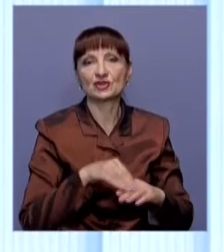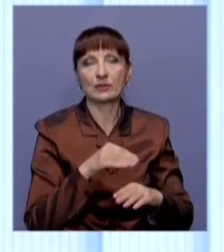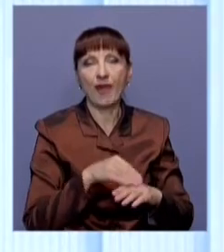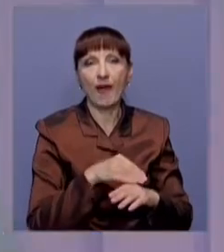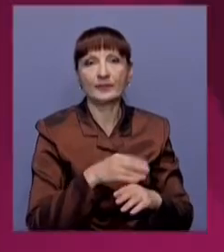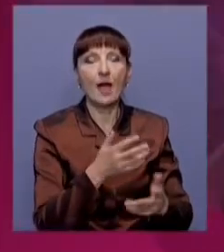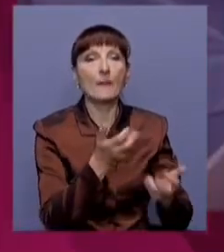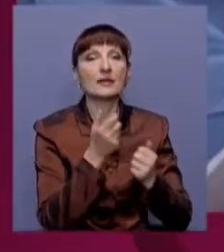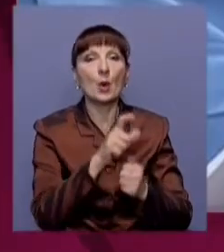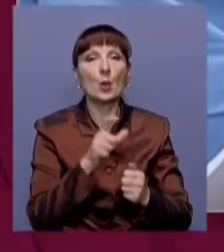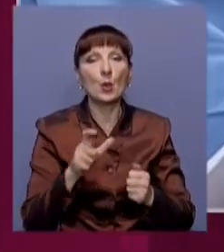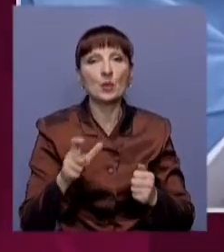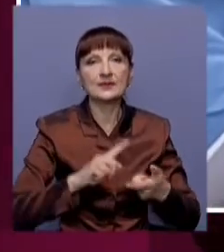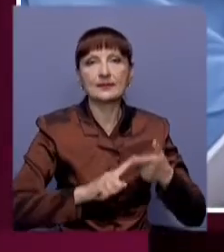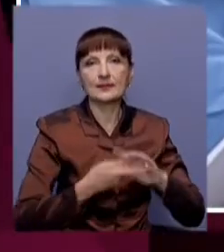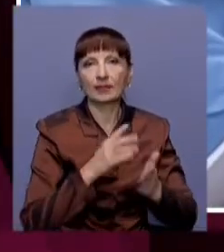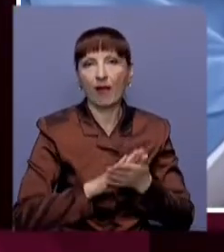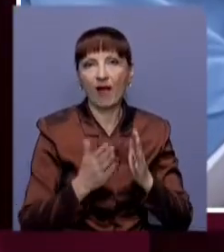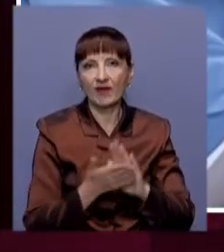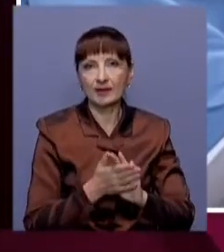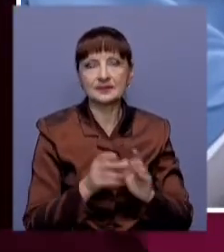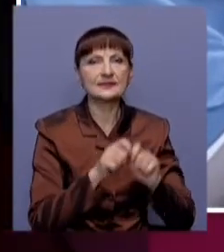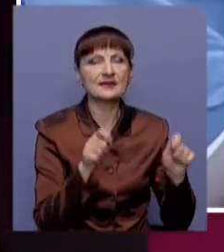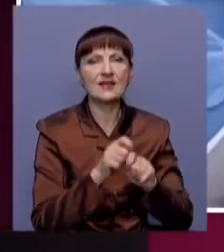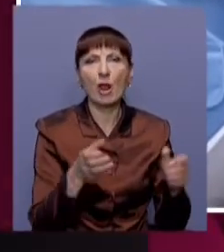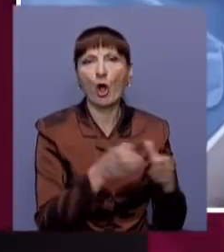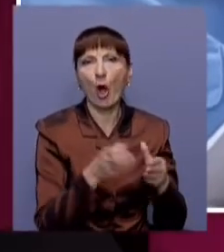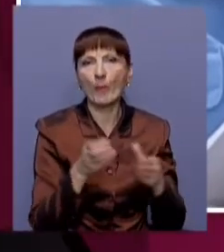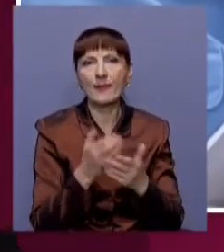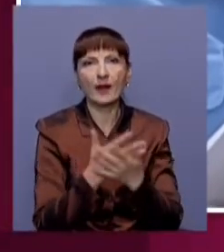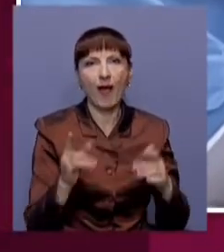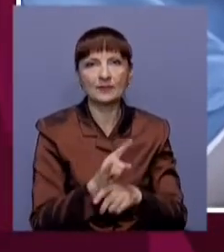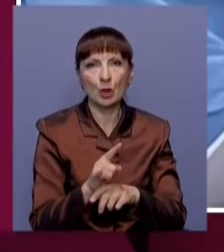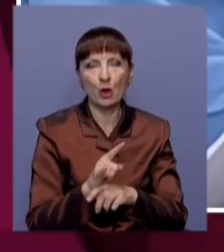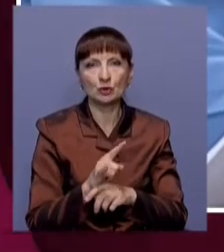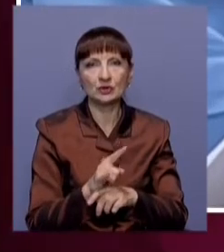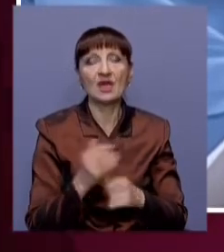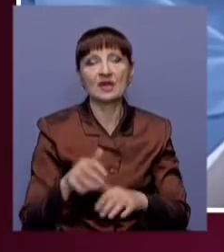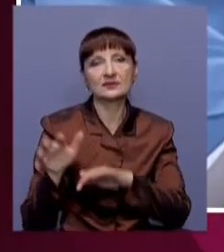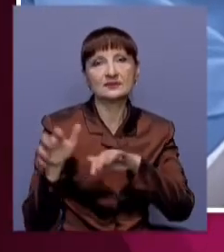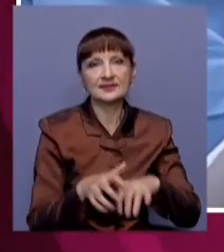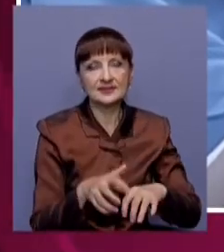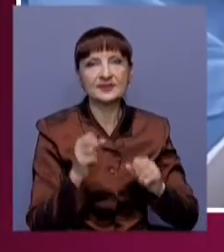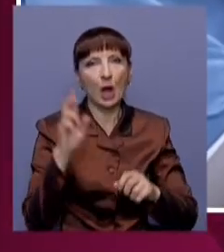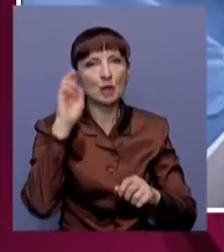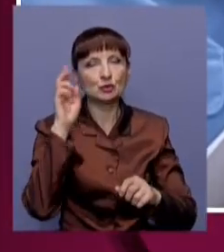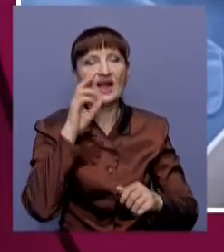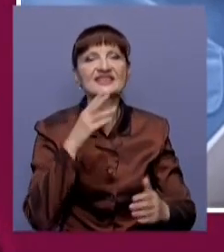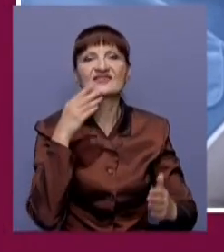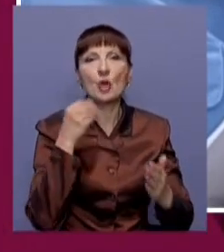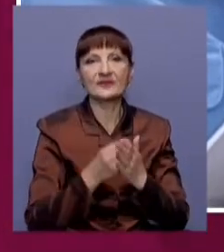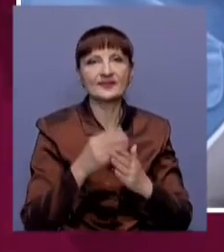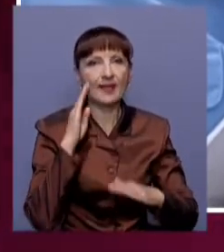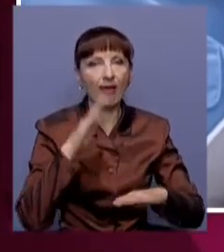по ее указанию создали множество пока подконтрольно компании пользу которых незаконно чуждались объекты с коммунальной собственности акимата города алматы